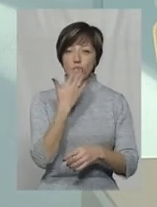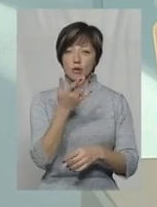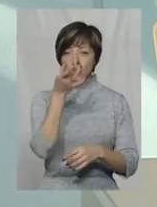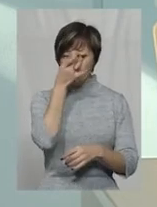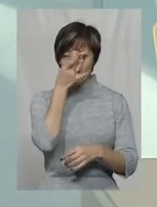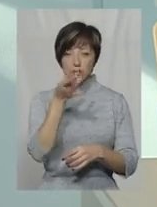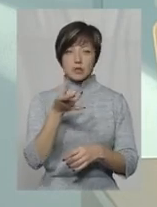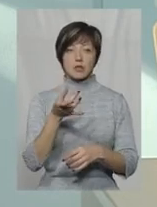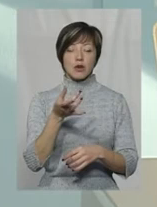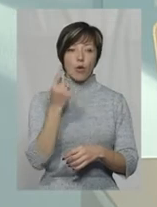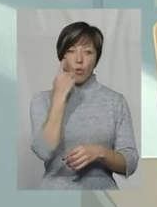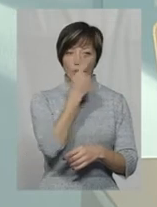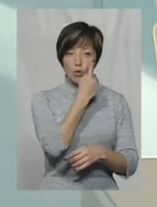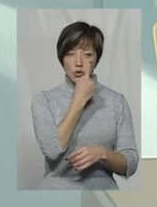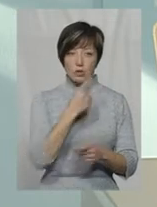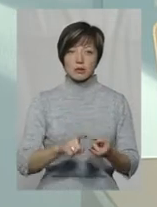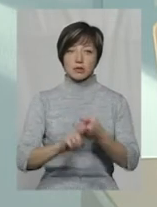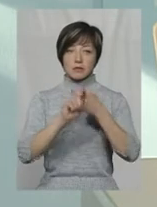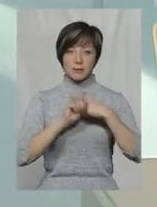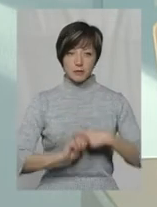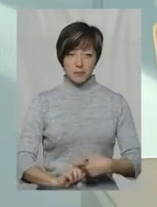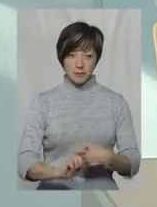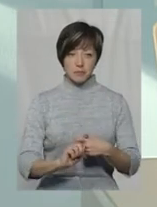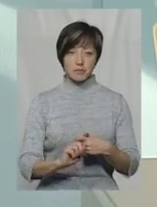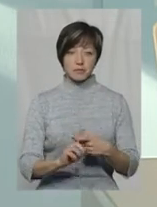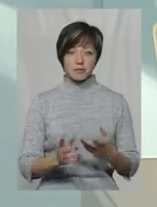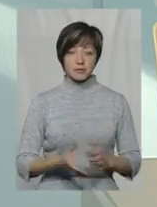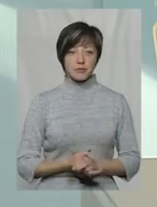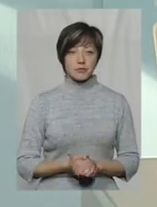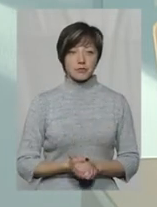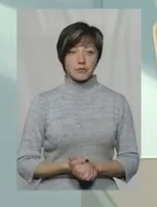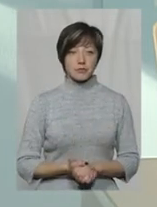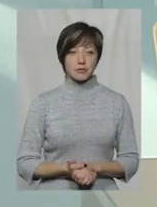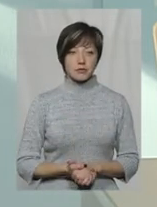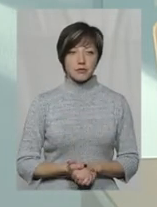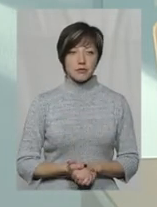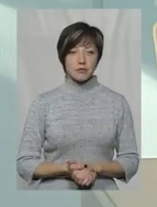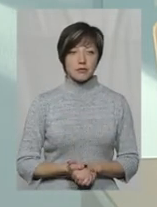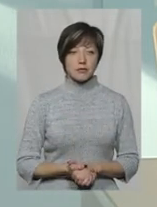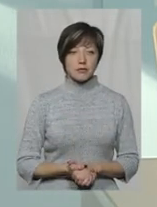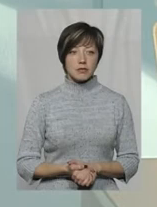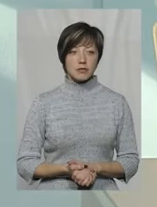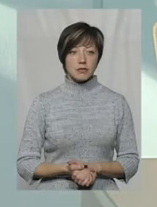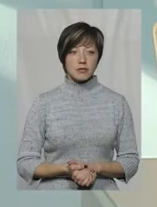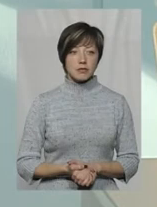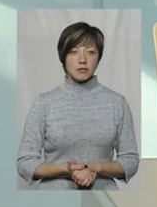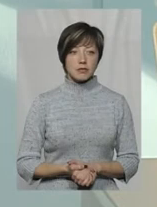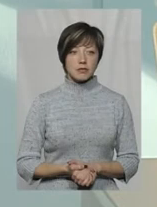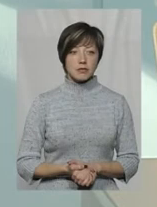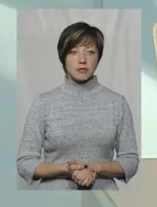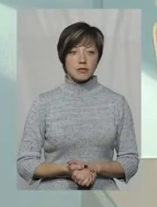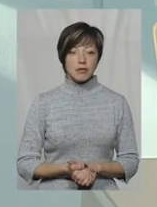нос, в очі, що рахується входними воротами вірусу.